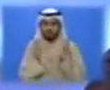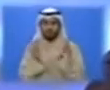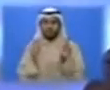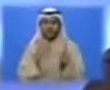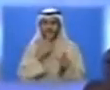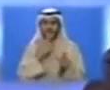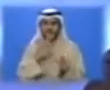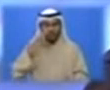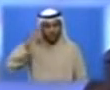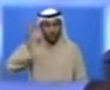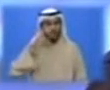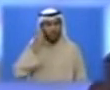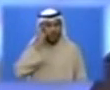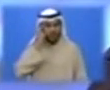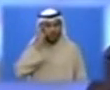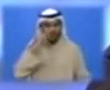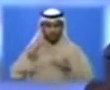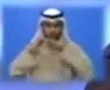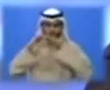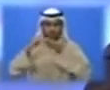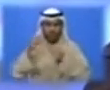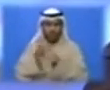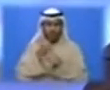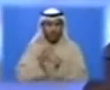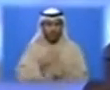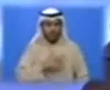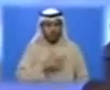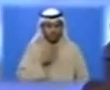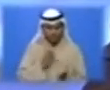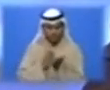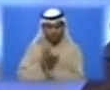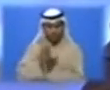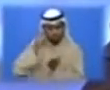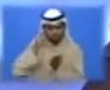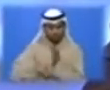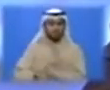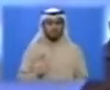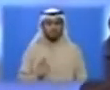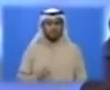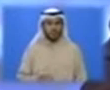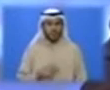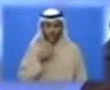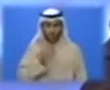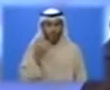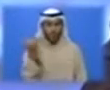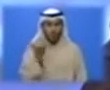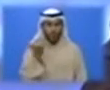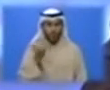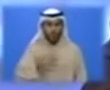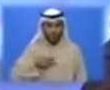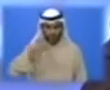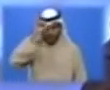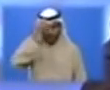الفتية وعقولهم المضيئة المستنيرة وإخلاصهم وعطائهم اللامحدود، مشيرا إلى أن رجل